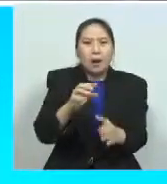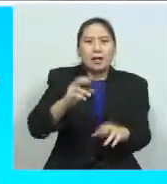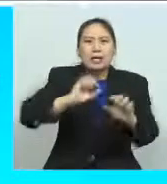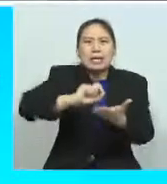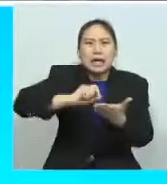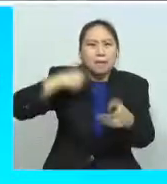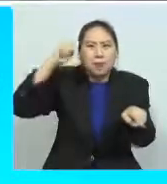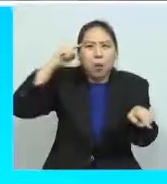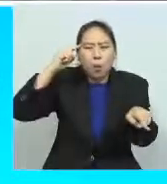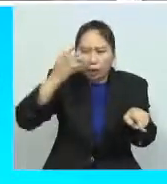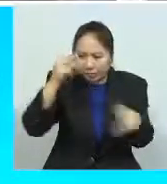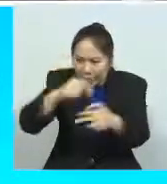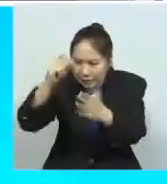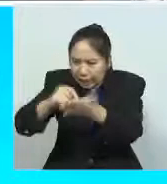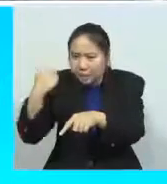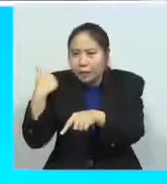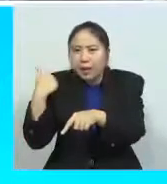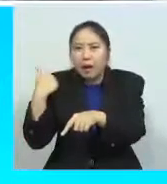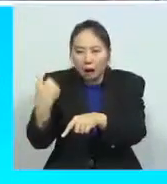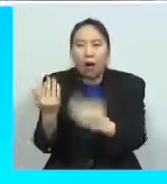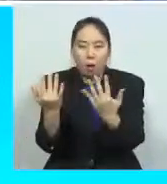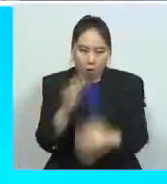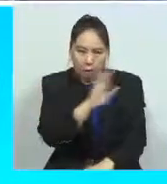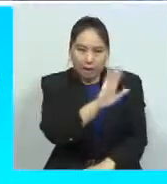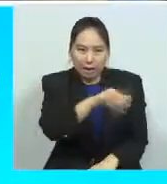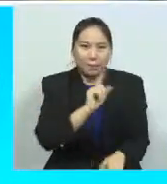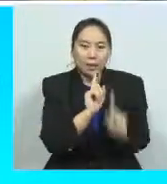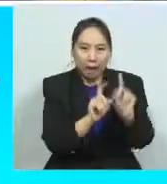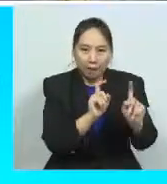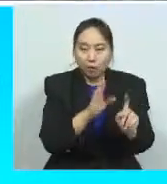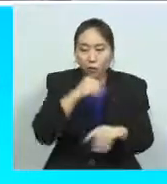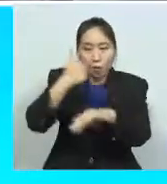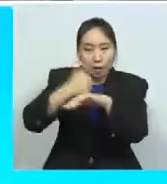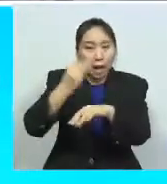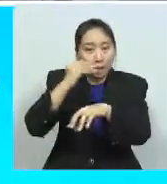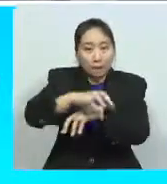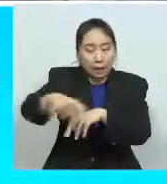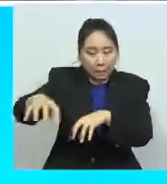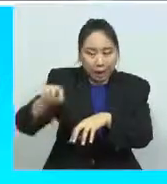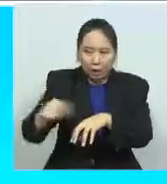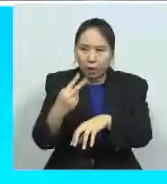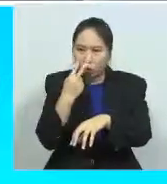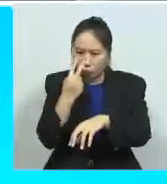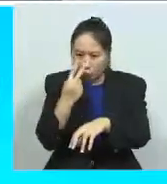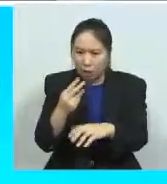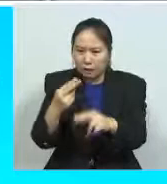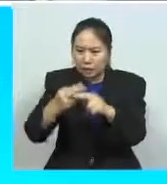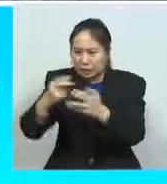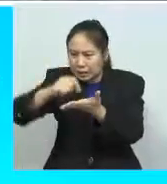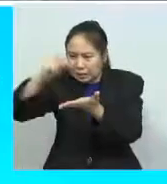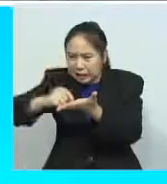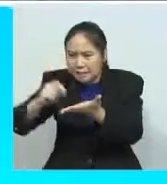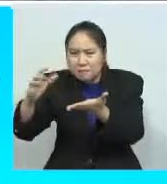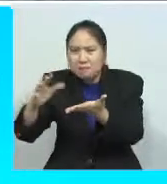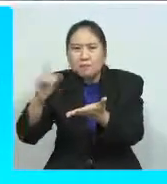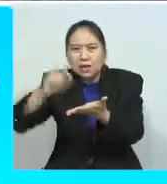าเป็นความจริงตามที่ผู้ใหญ่บ้านพูดนะหลักฐานการขออนุญาตก็จะไม่ชอบด้วยกฎหมายฉะนั้นก็ต้องเ